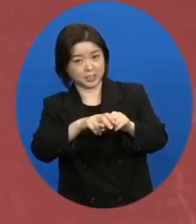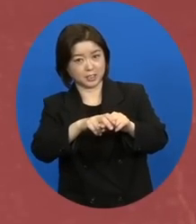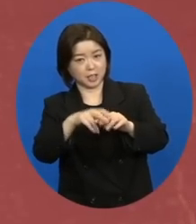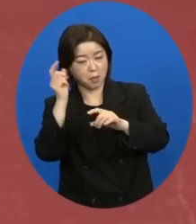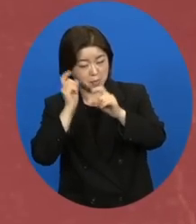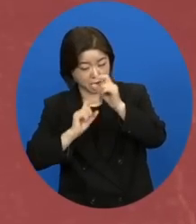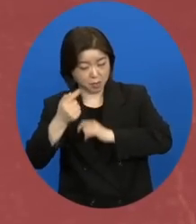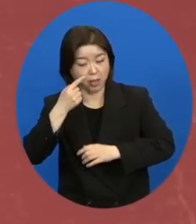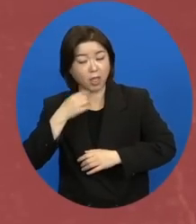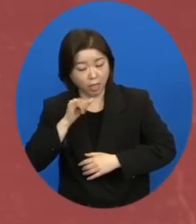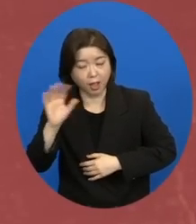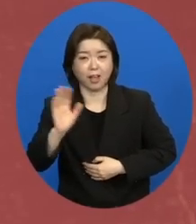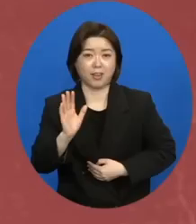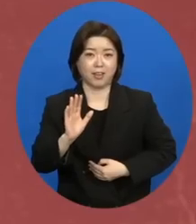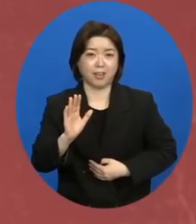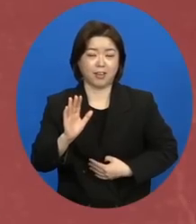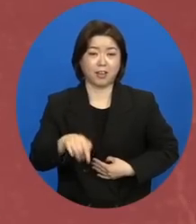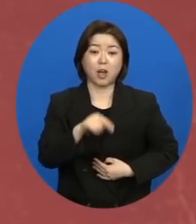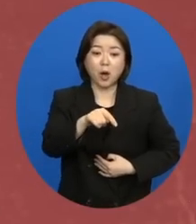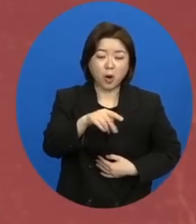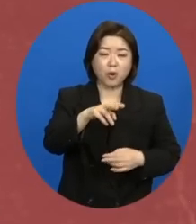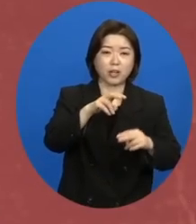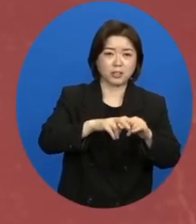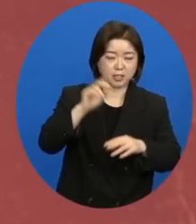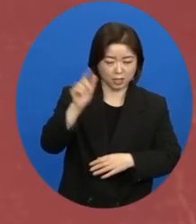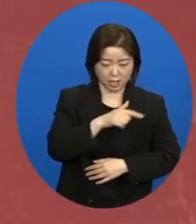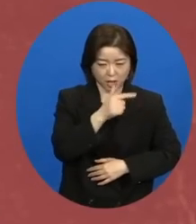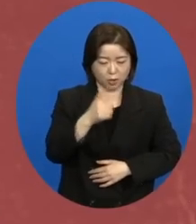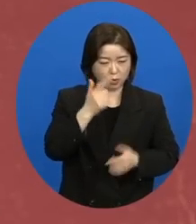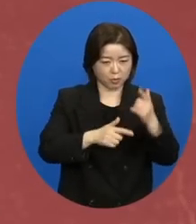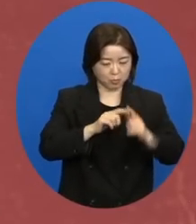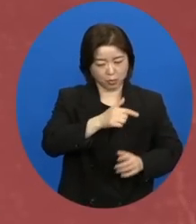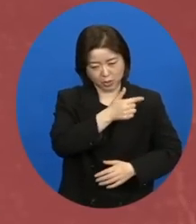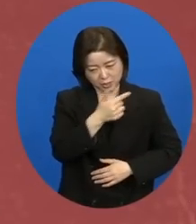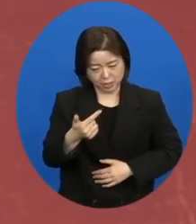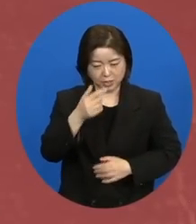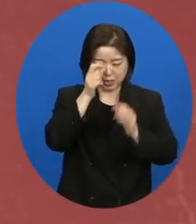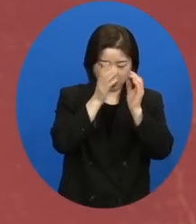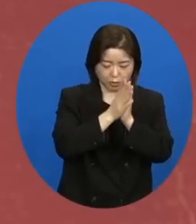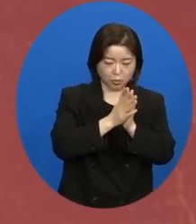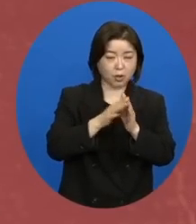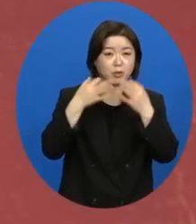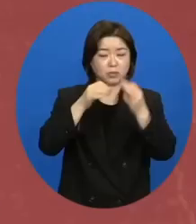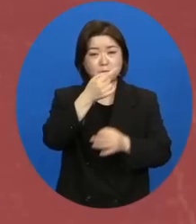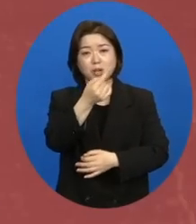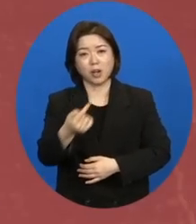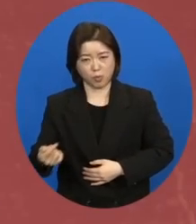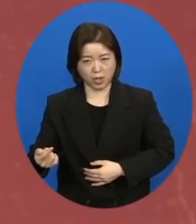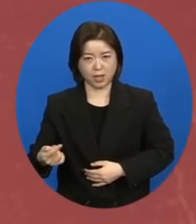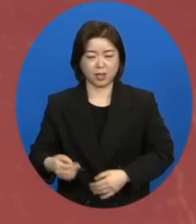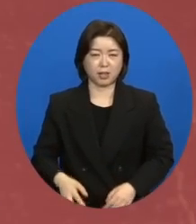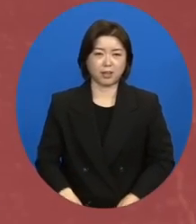졸질 못해요. 거 가서 하루 목요일 저녁에 하고 금요일날 내려오는 건데